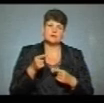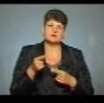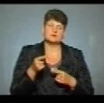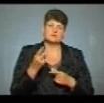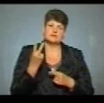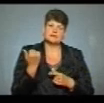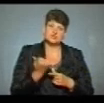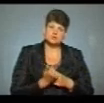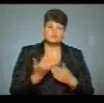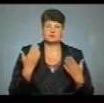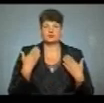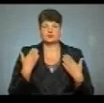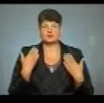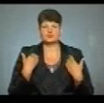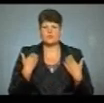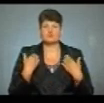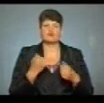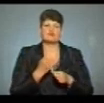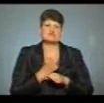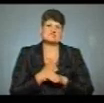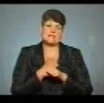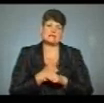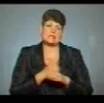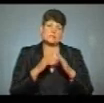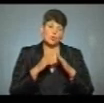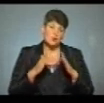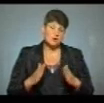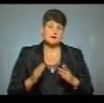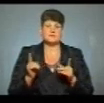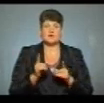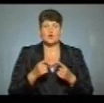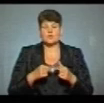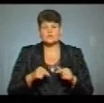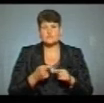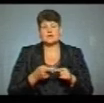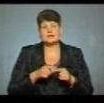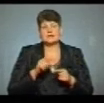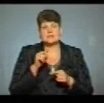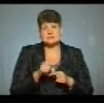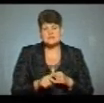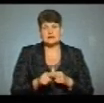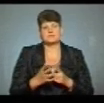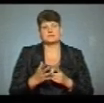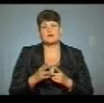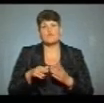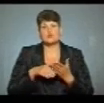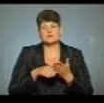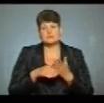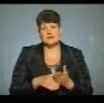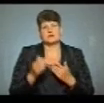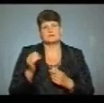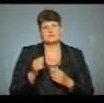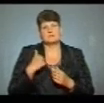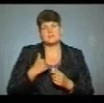санаторії. Організували такий літній табір волонтери Тернопільського логістичного центру допомоги бійцям АТО, повідомила його керівниця